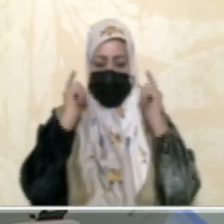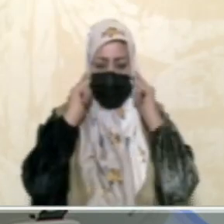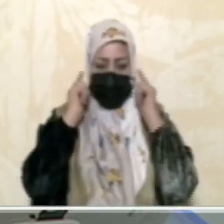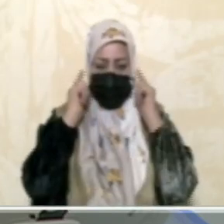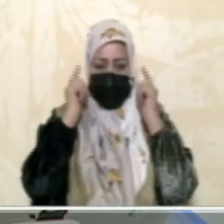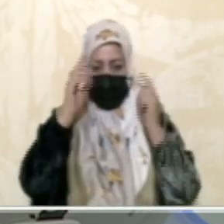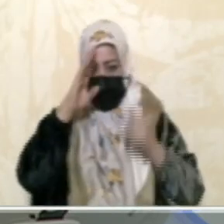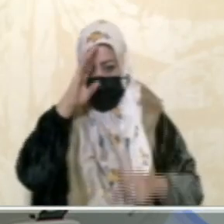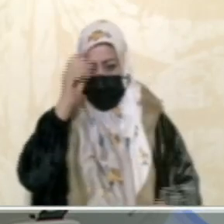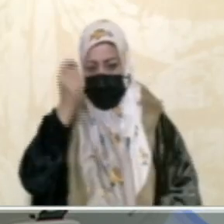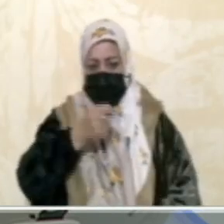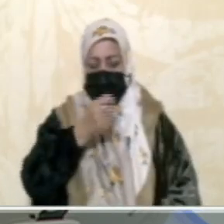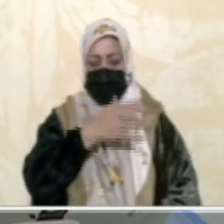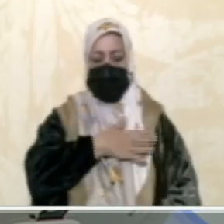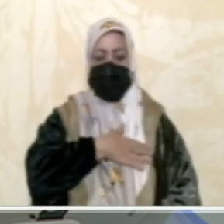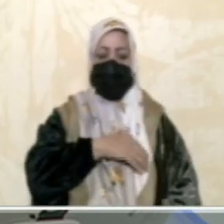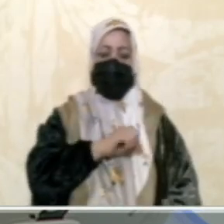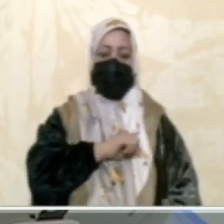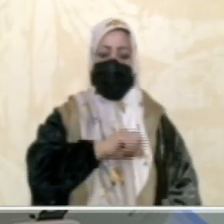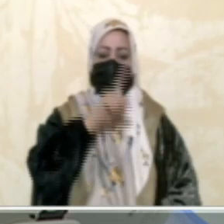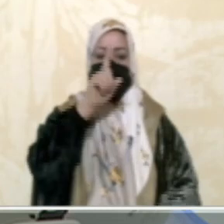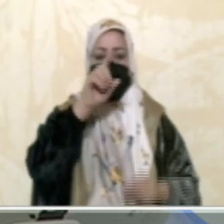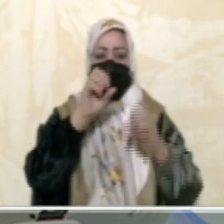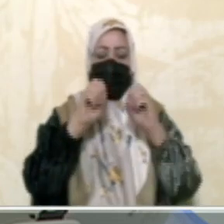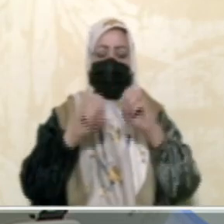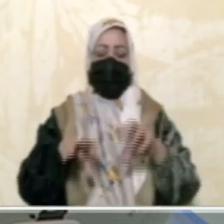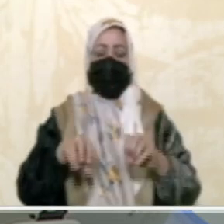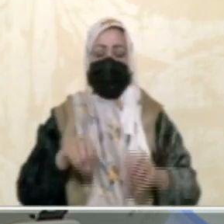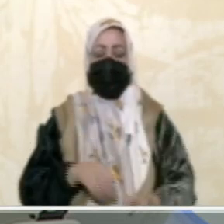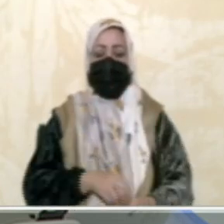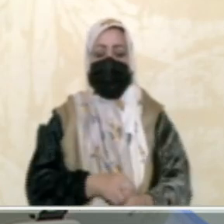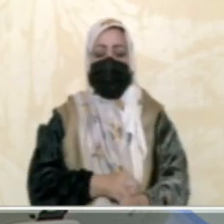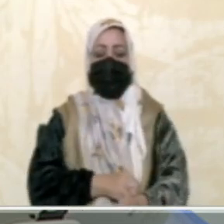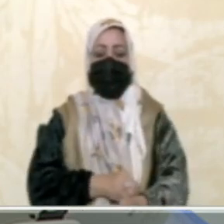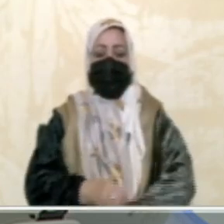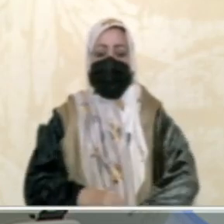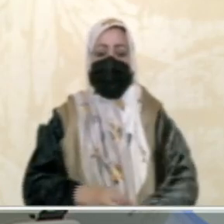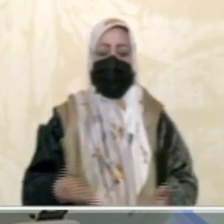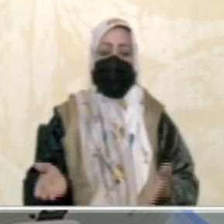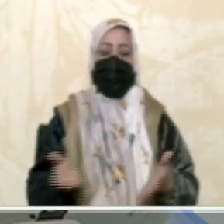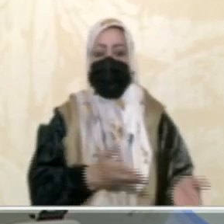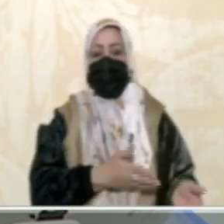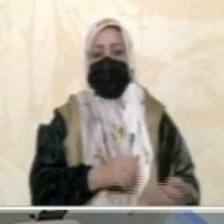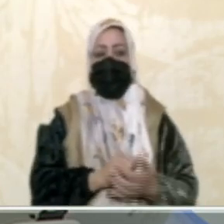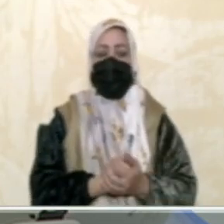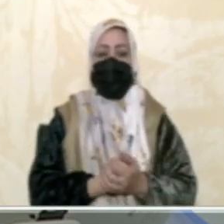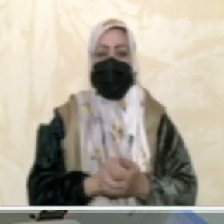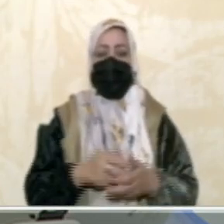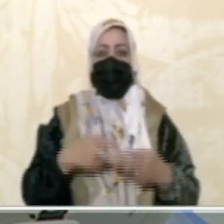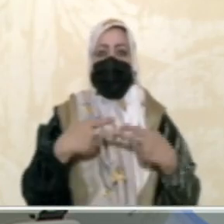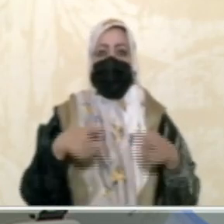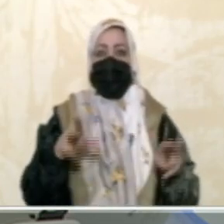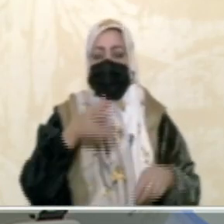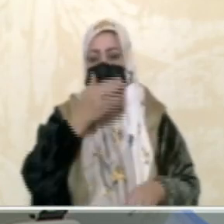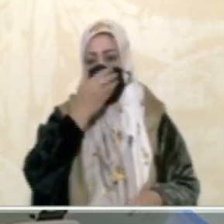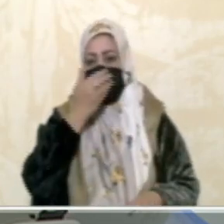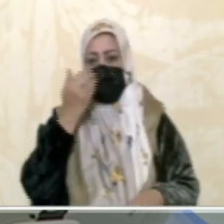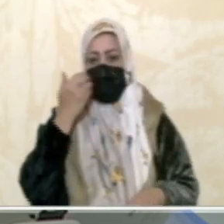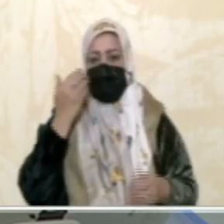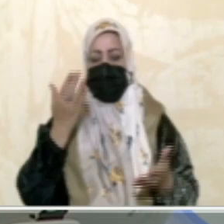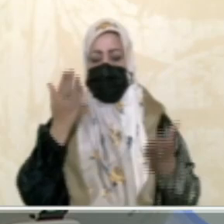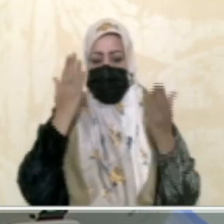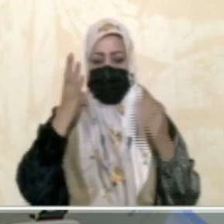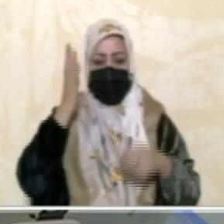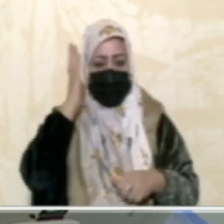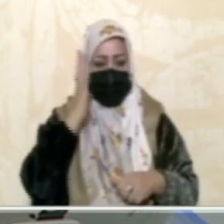وبركاته واهلا وسهلا بكم وتقبل الله صيامكم وصلاتكم وجعلنا واياكم